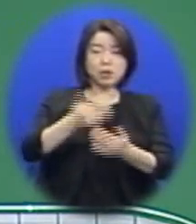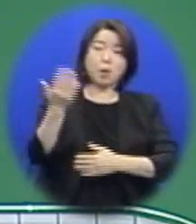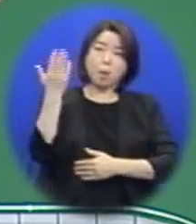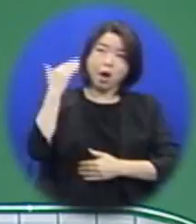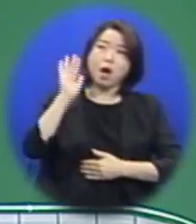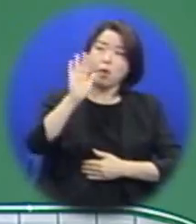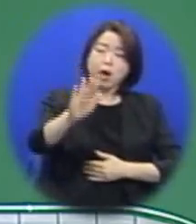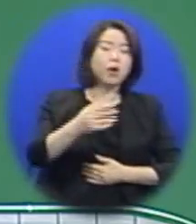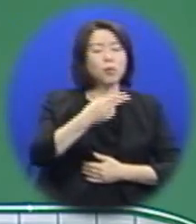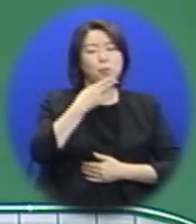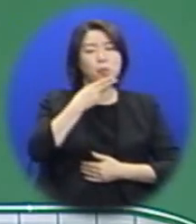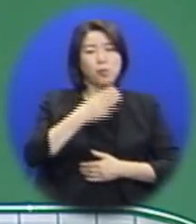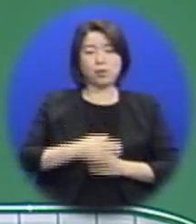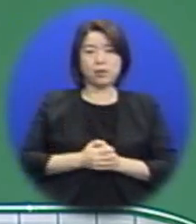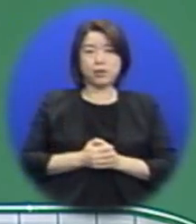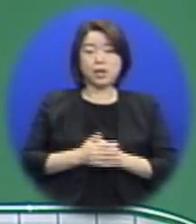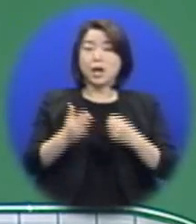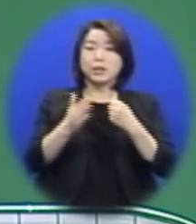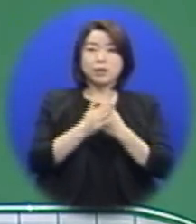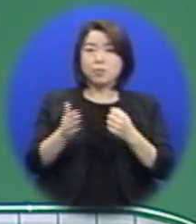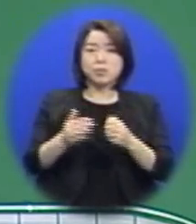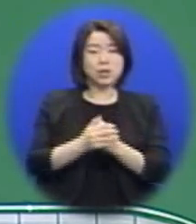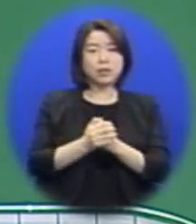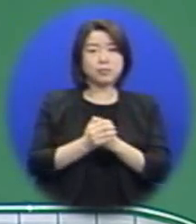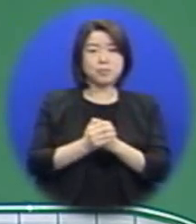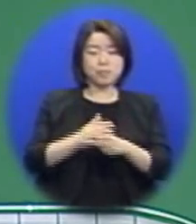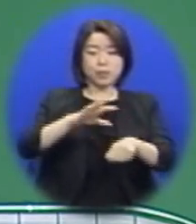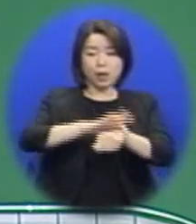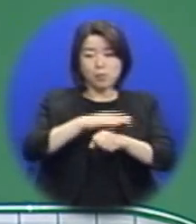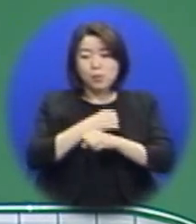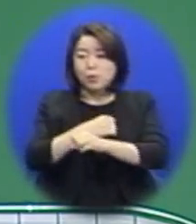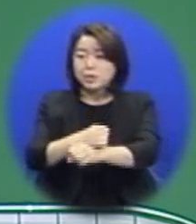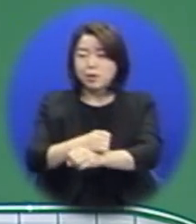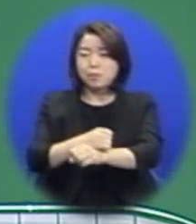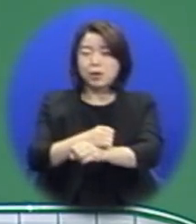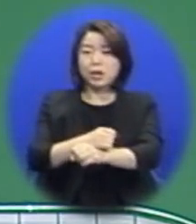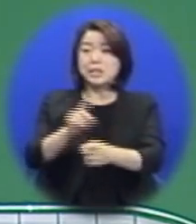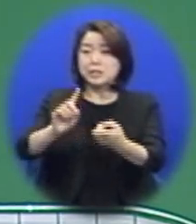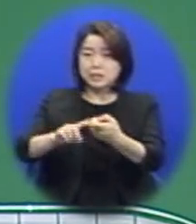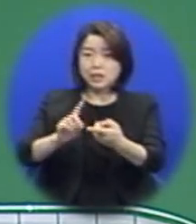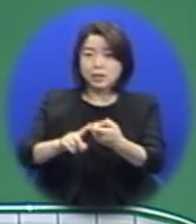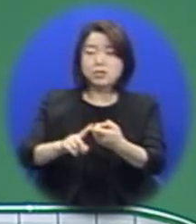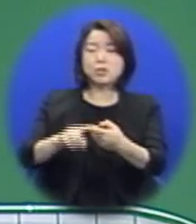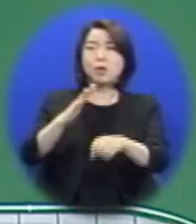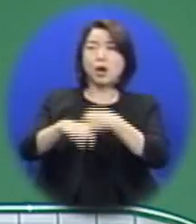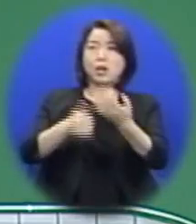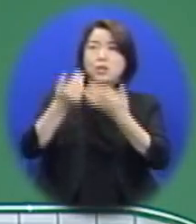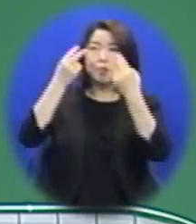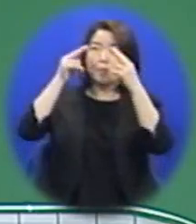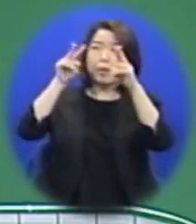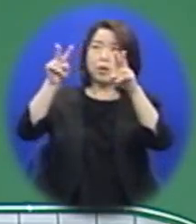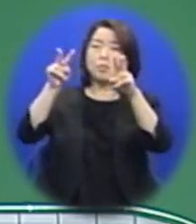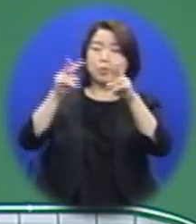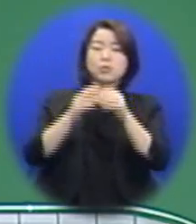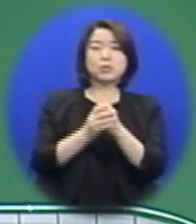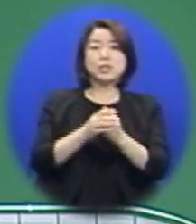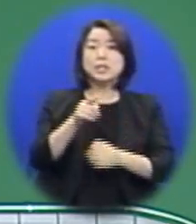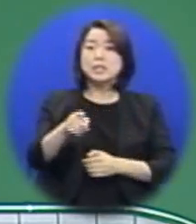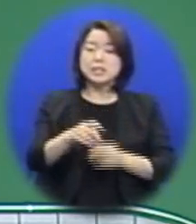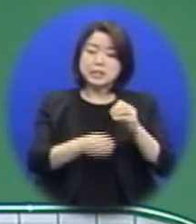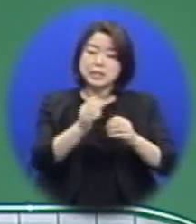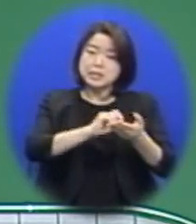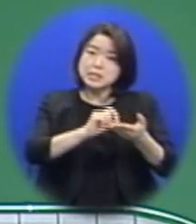없어요. 그러니 포로로 잡혀간 상태에서 하나님을 바라보는 이